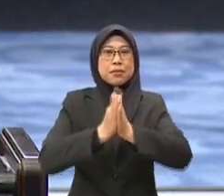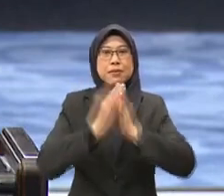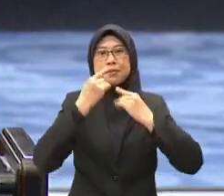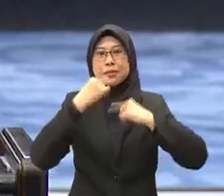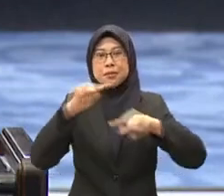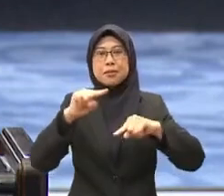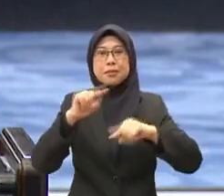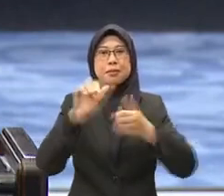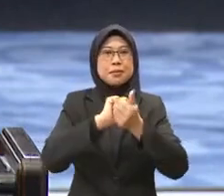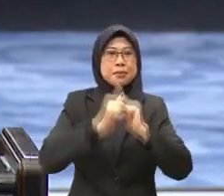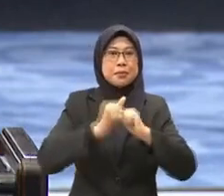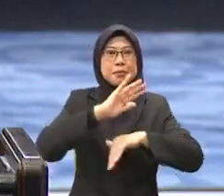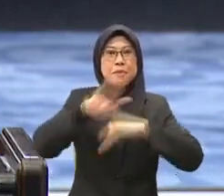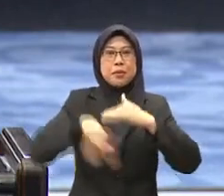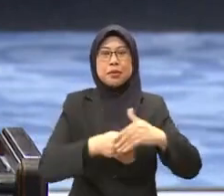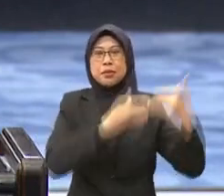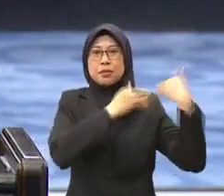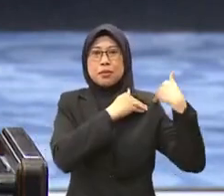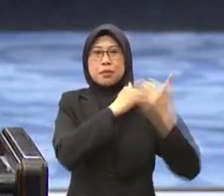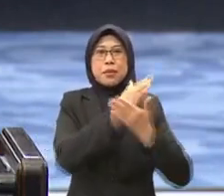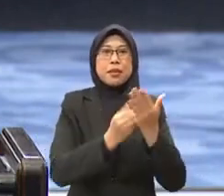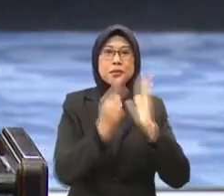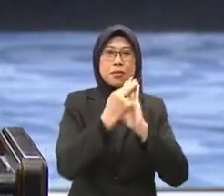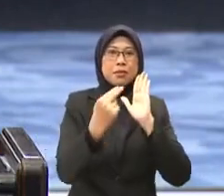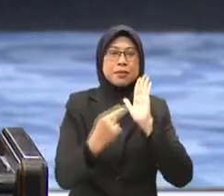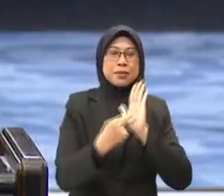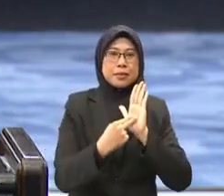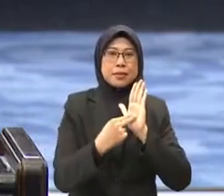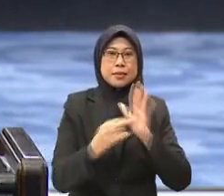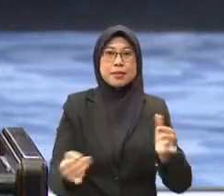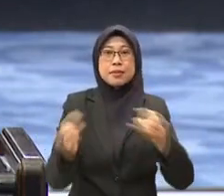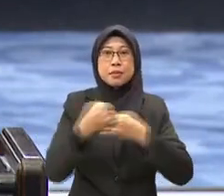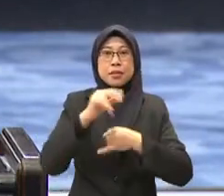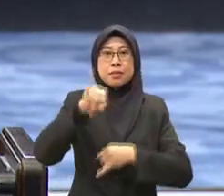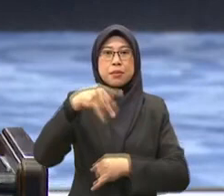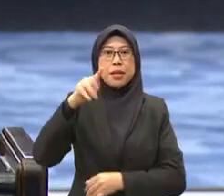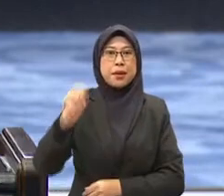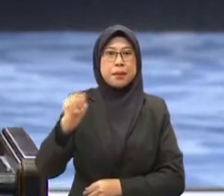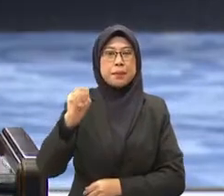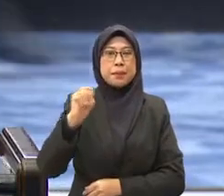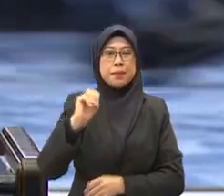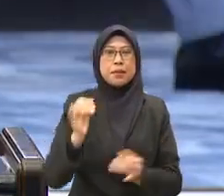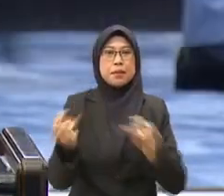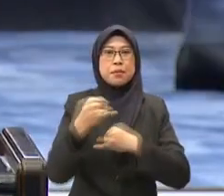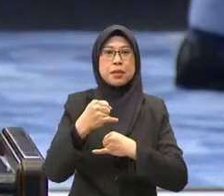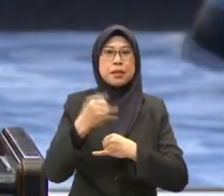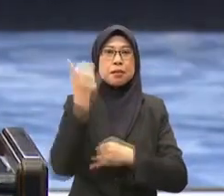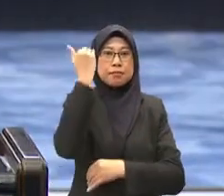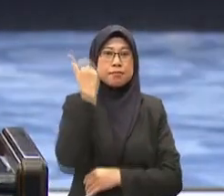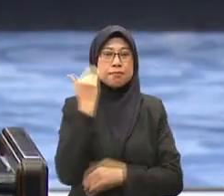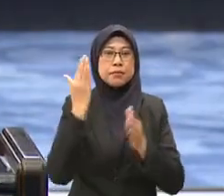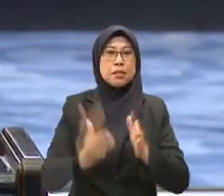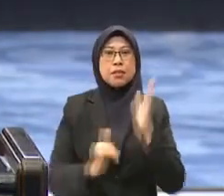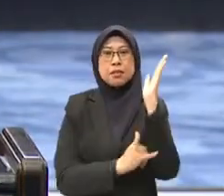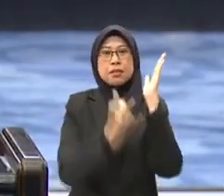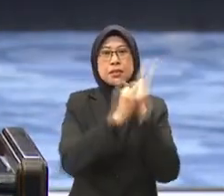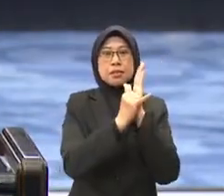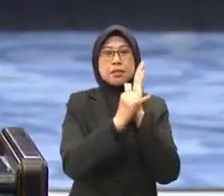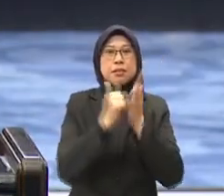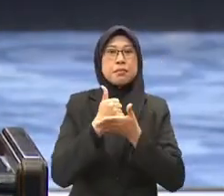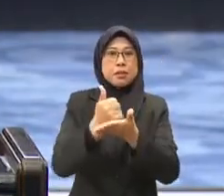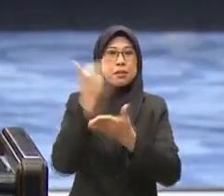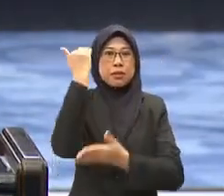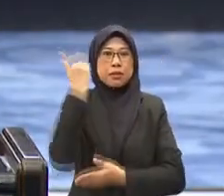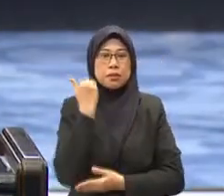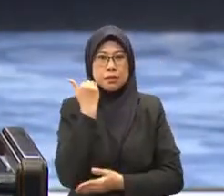isu-isu di bawah tanggungjawab bahagian hal undang-undang jabatan Perdana Menteri jabatan bantuan guaman yayasan bantuan guaman